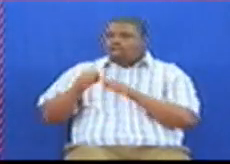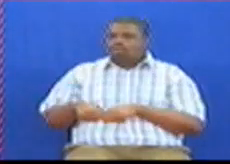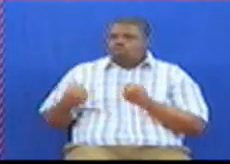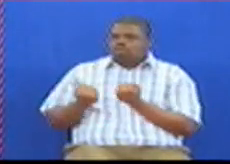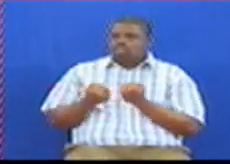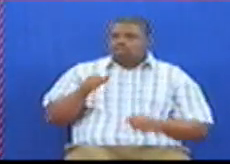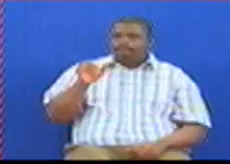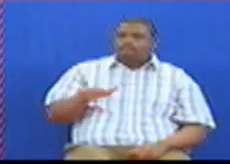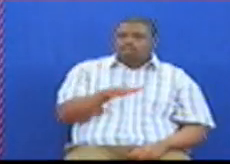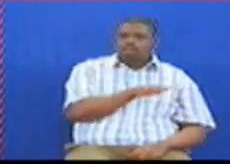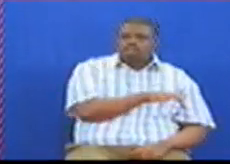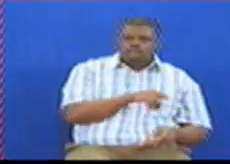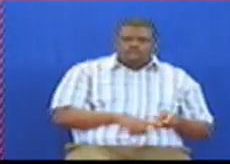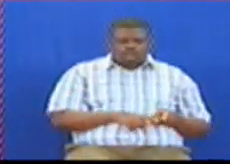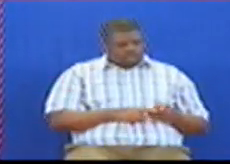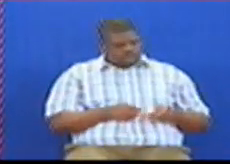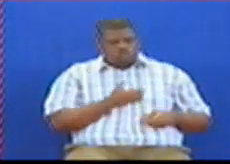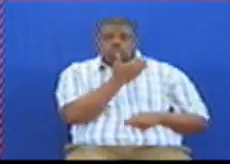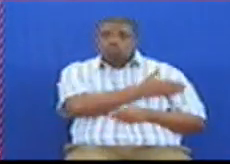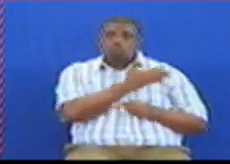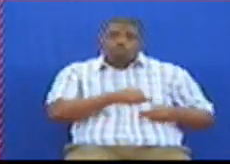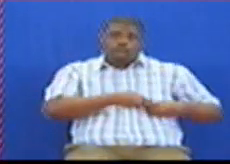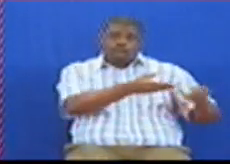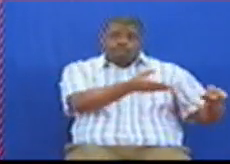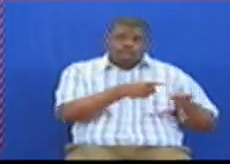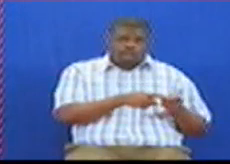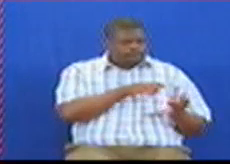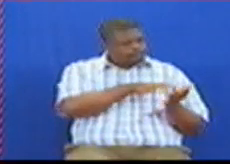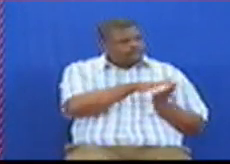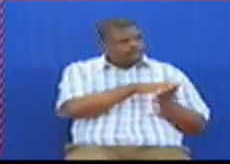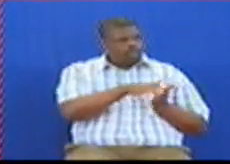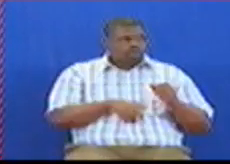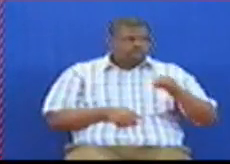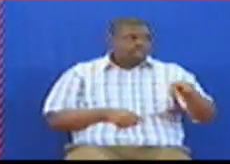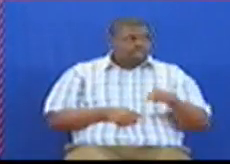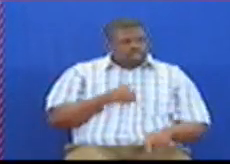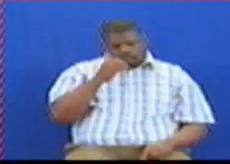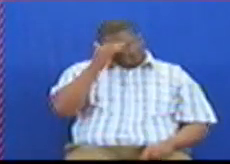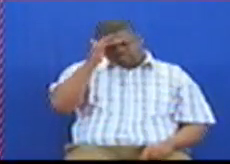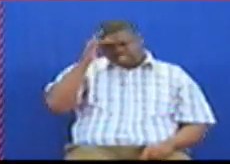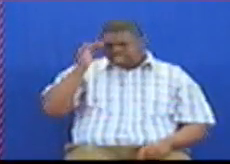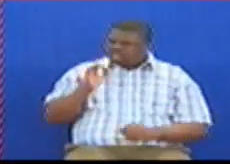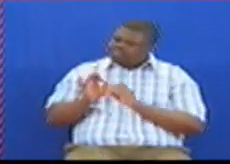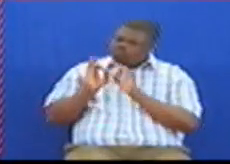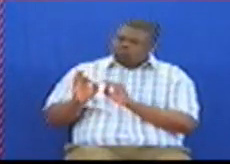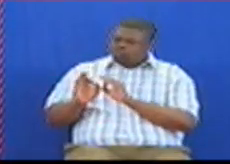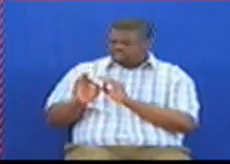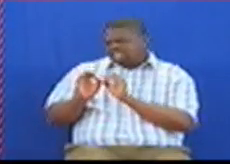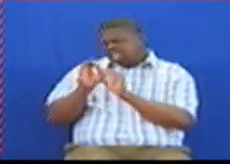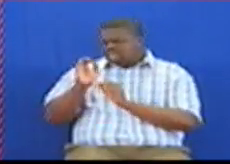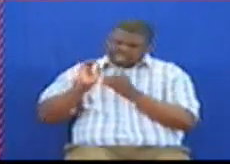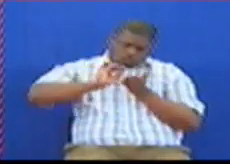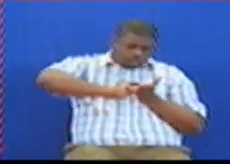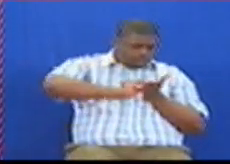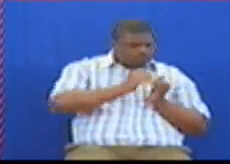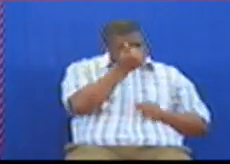kuwatengenezea mazingira ya kuwapatia huduma. Kwa baada ya maelezo hayo ambayo nadhani ni vizuri sana yawekwe vizuri katika kumbukumbu